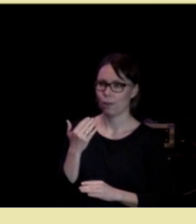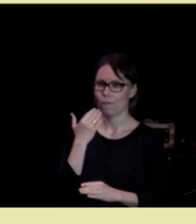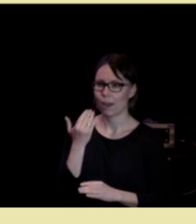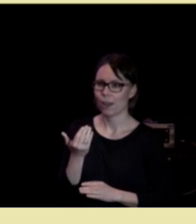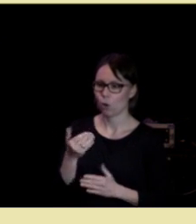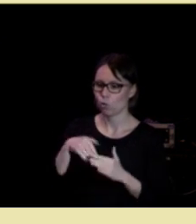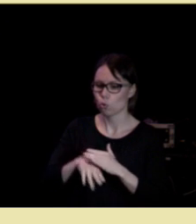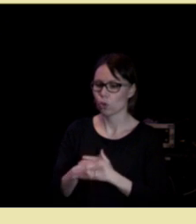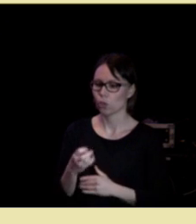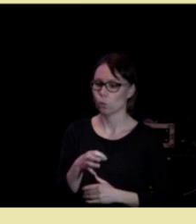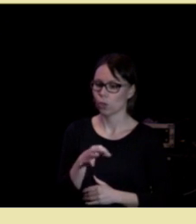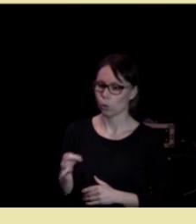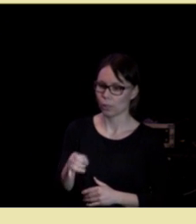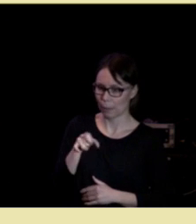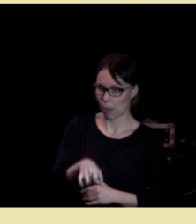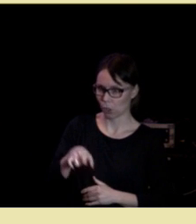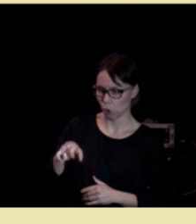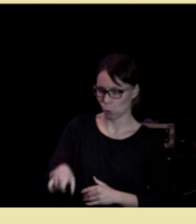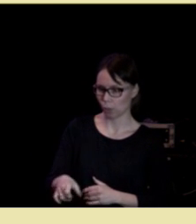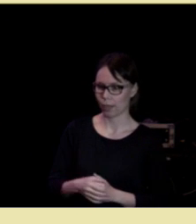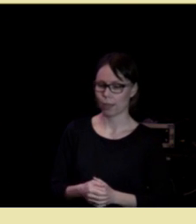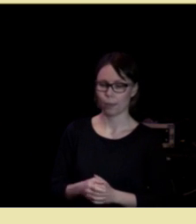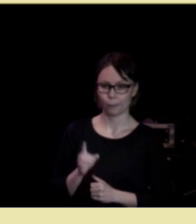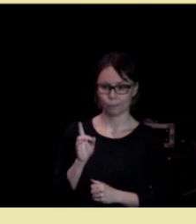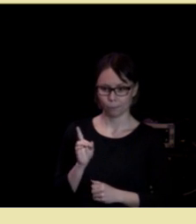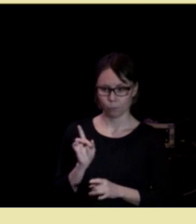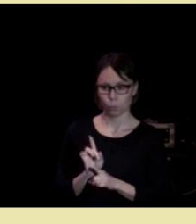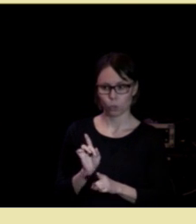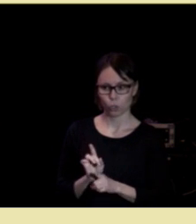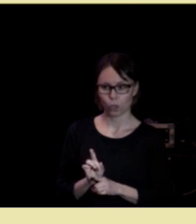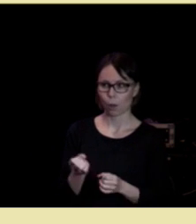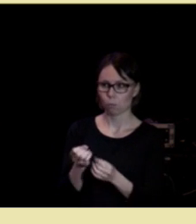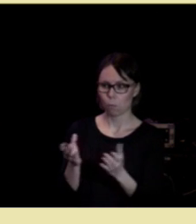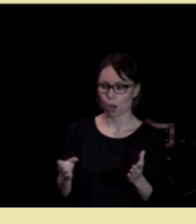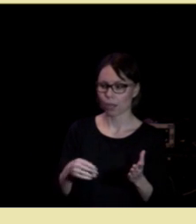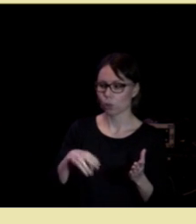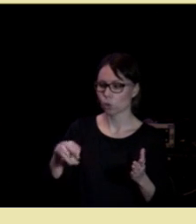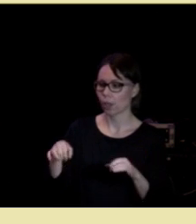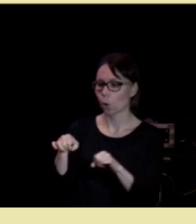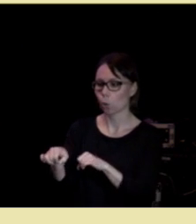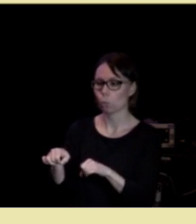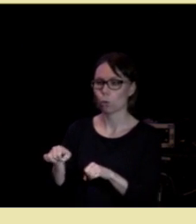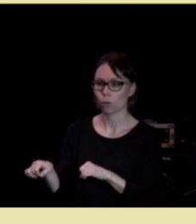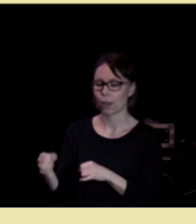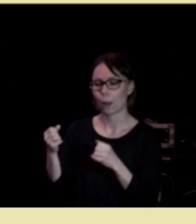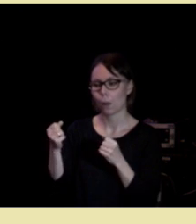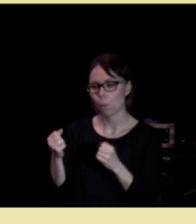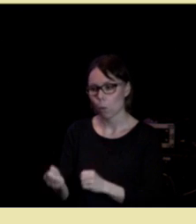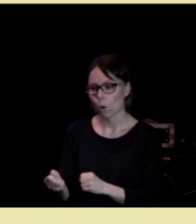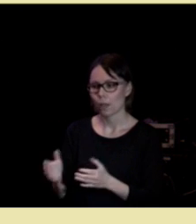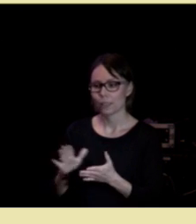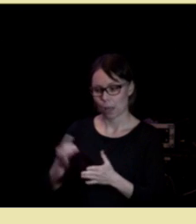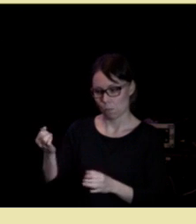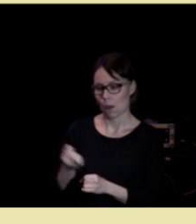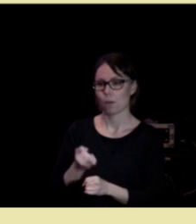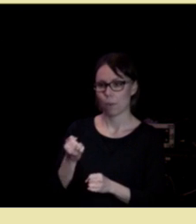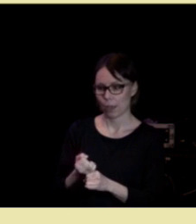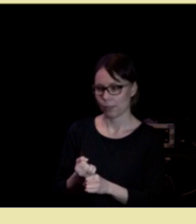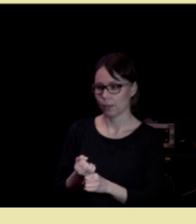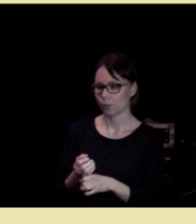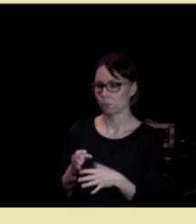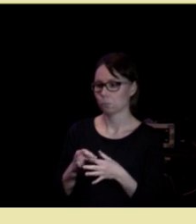000 personer. Det betyr at mange norske kommuner må samarbeide om